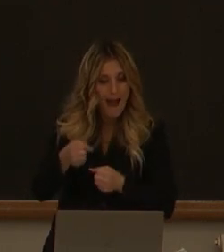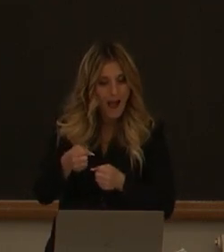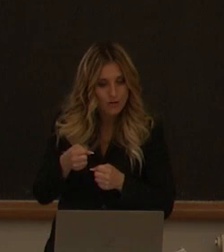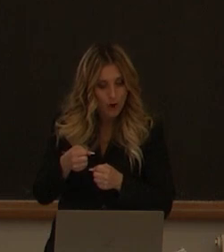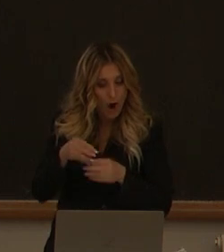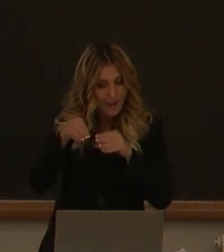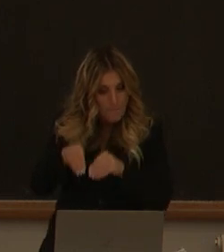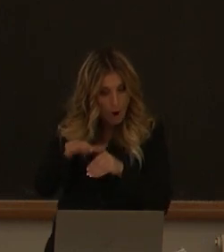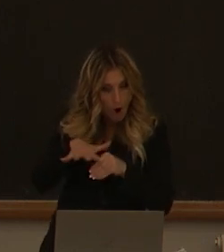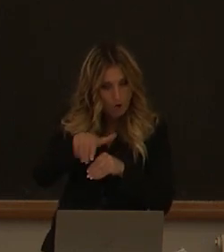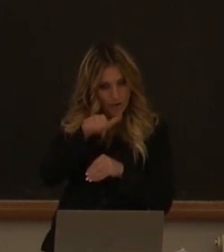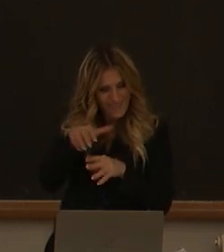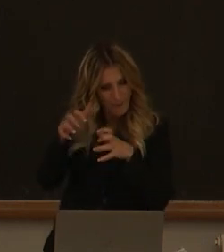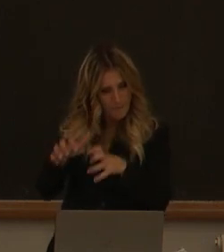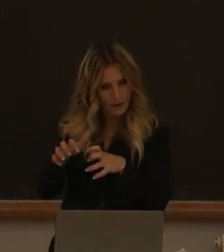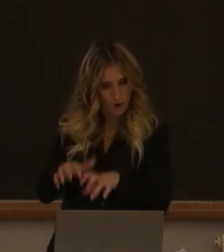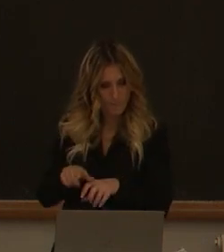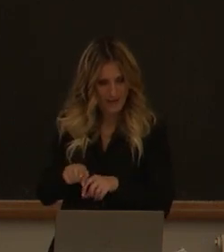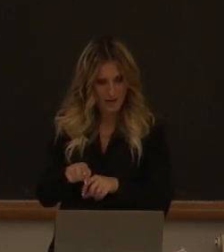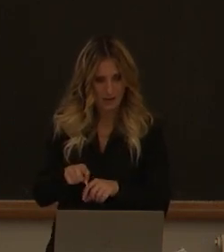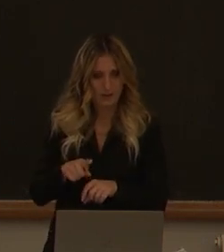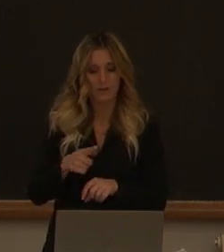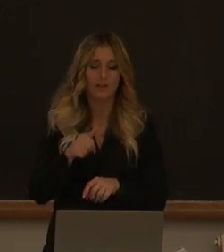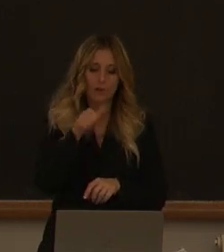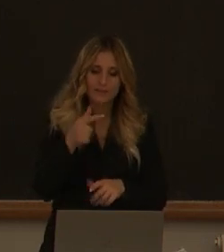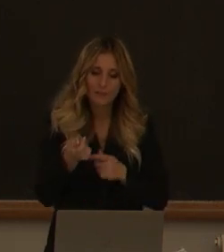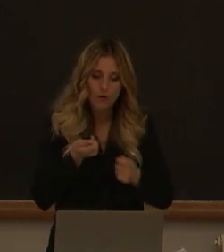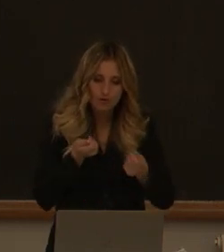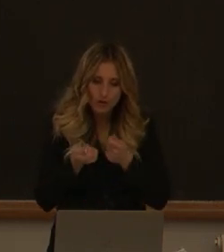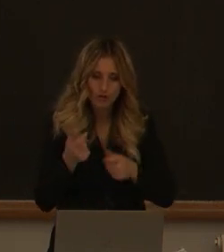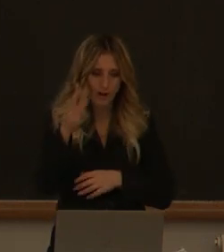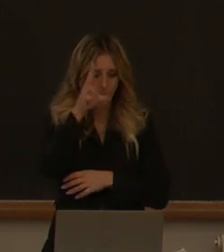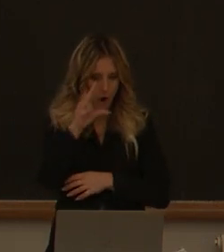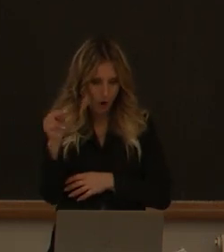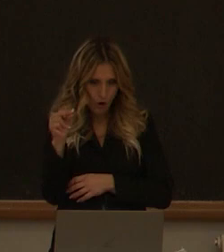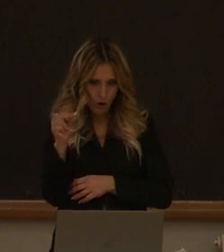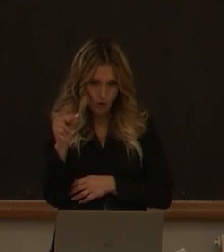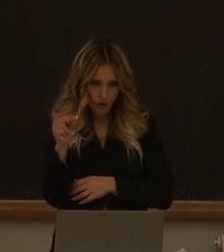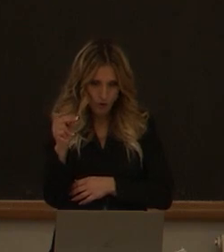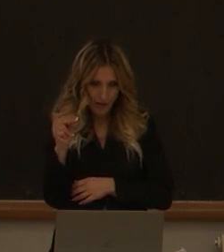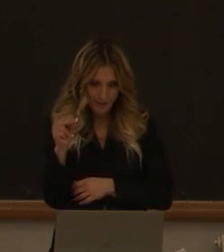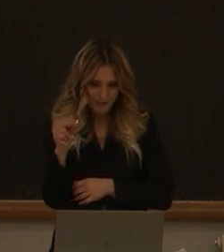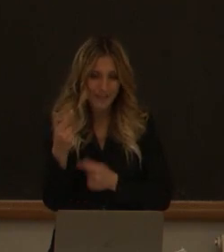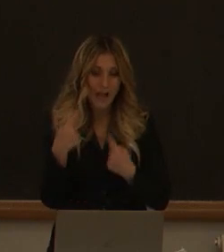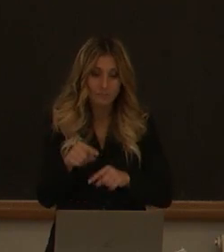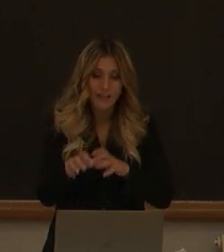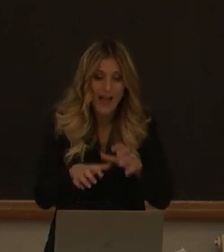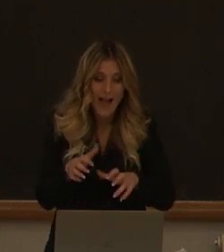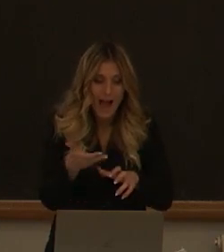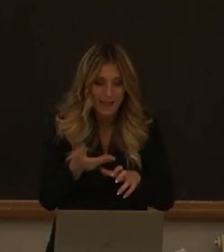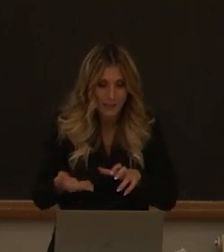pascoli attraverso una migliore gestione e conoscenza di quello che questi animali